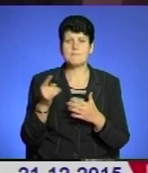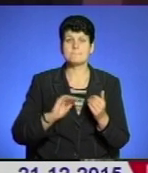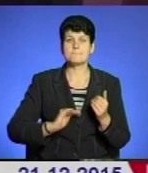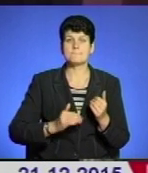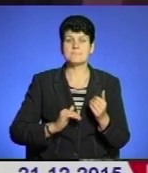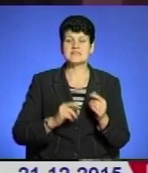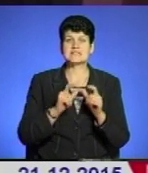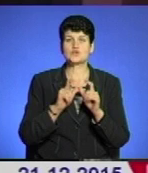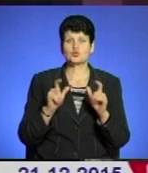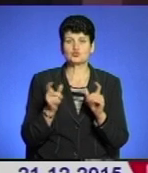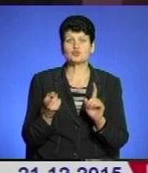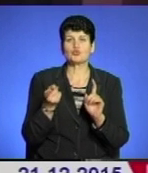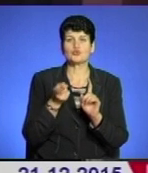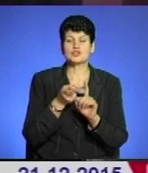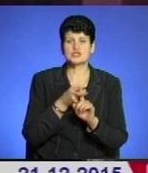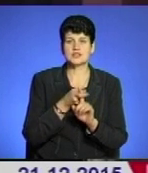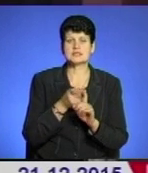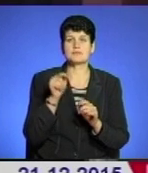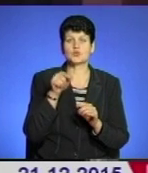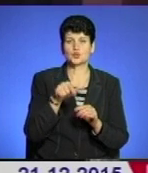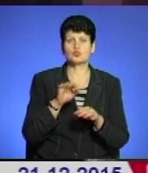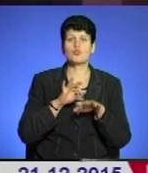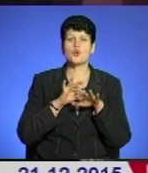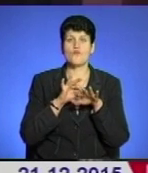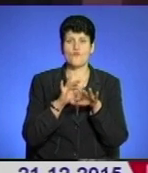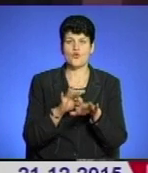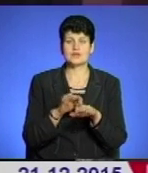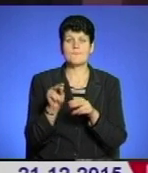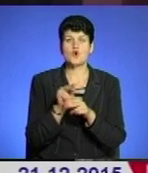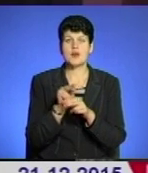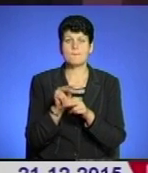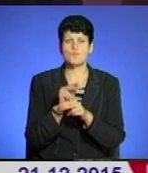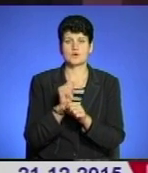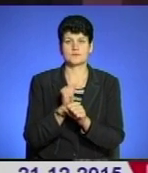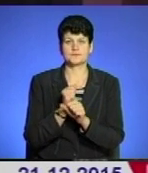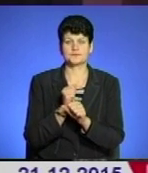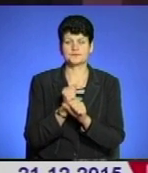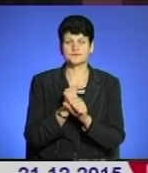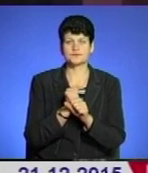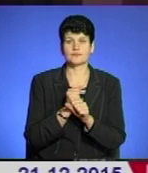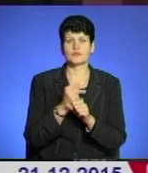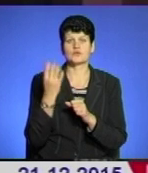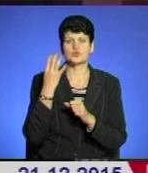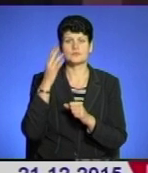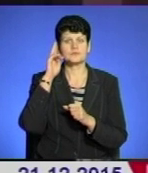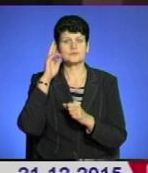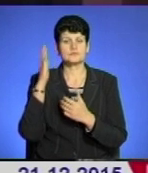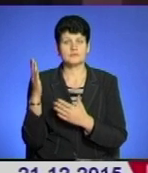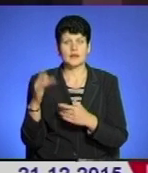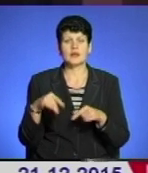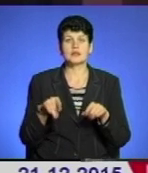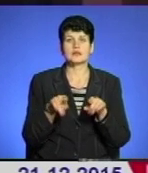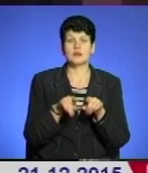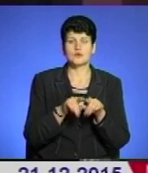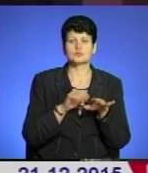бізнес-структур долучилися, де ми тут проводимо і ремонтні роботи в 4 санвузлах. От також ми